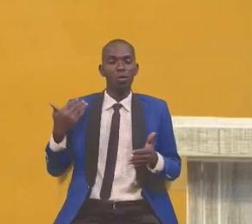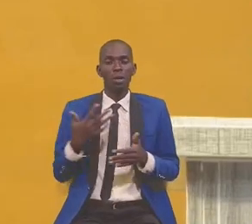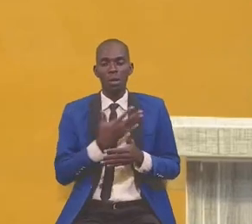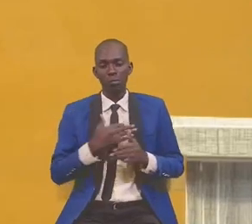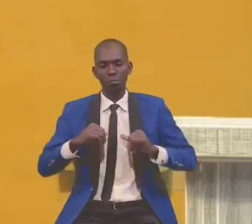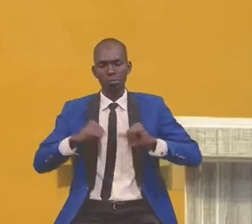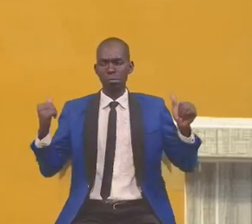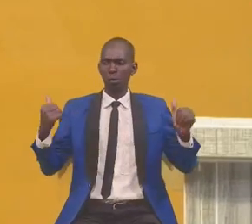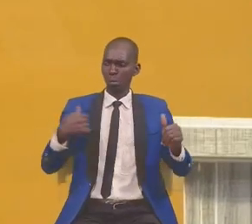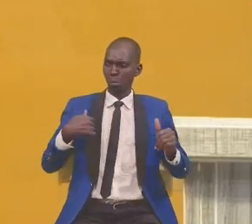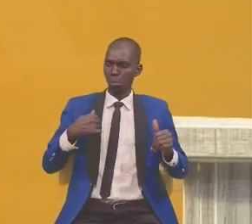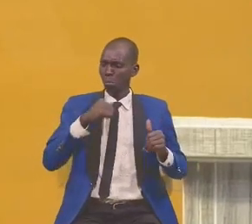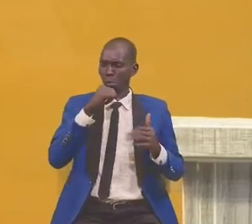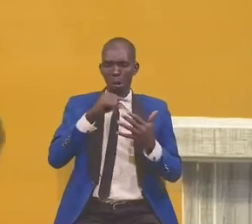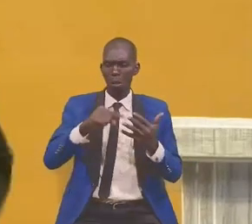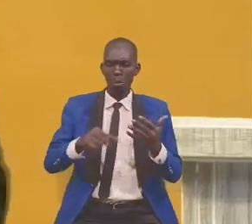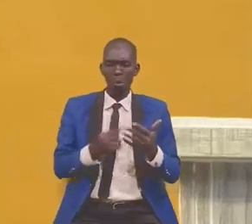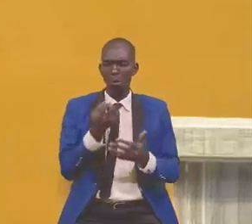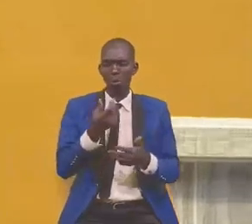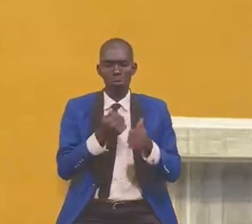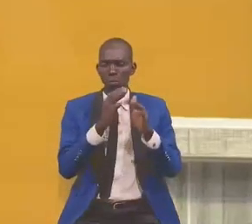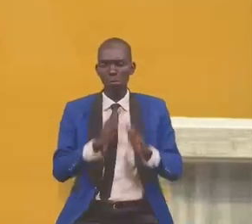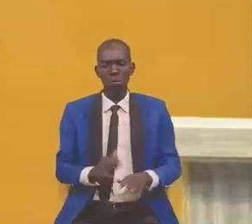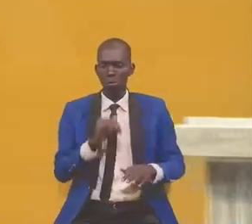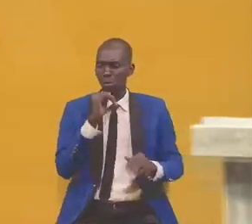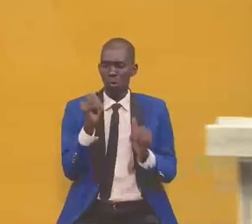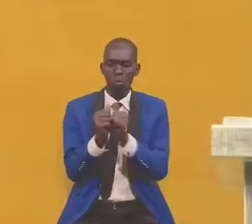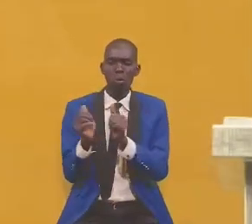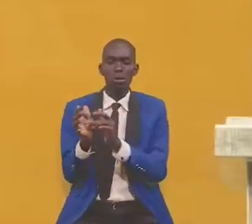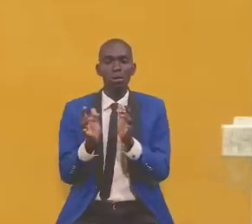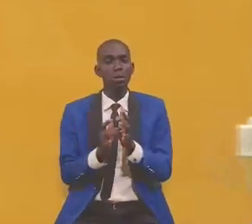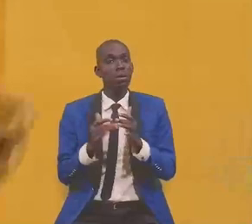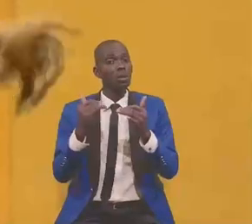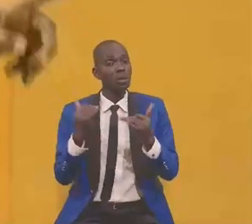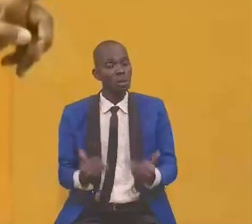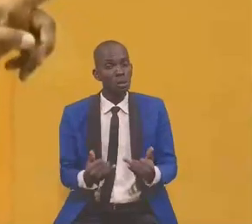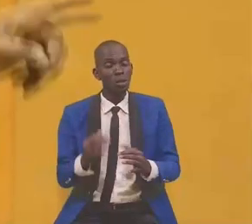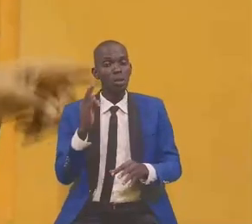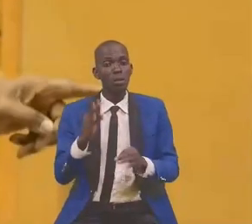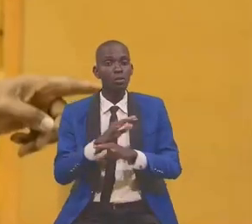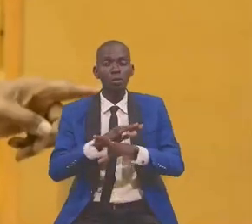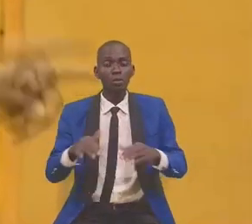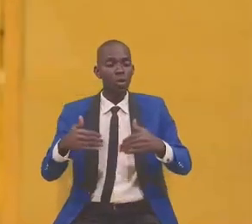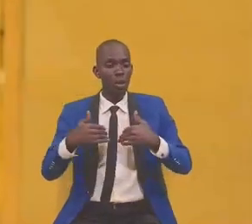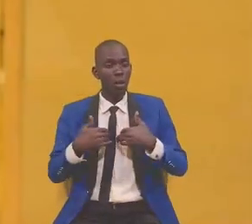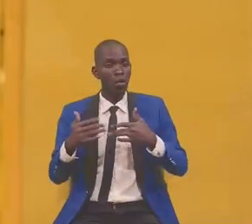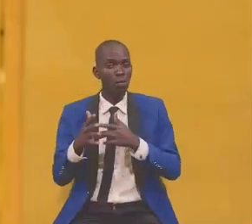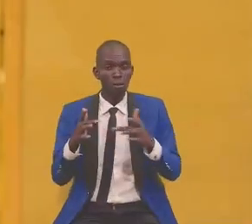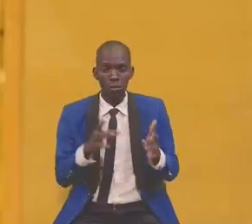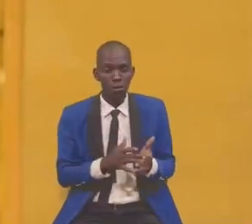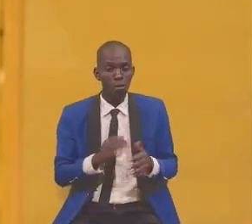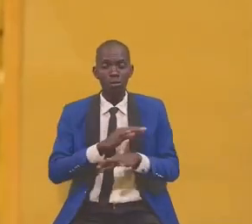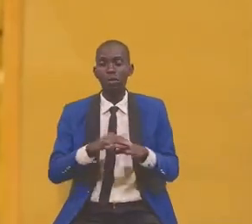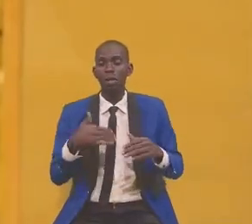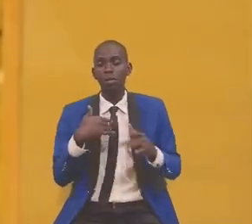je ne fais pas partie de aujourd'hui. Si tu ne l'as pas aujourd'hui, s'il ne l'a pas eu le vendredi, s'il ne l'a pas eu le lundi, aujourd'hui,